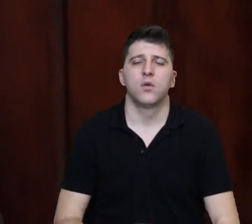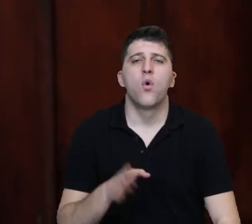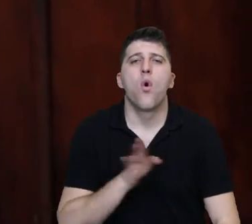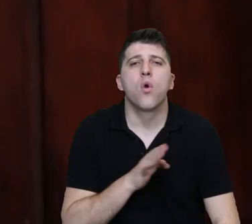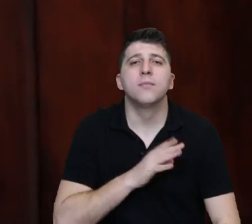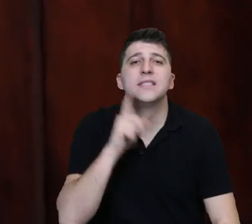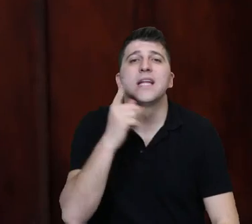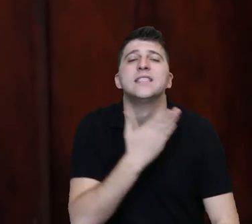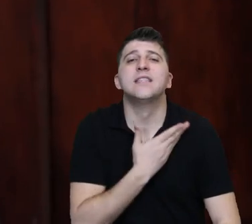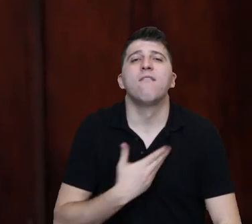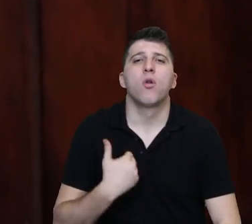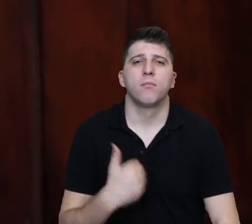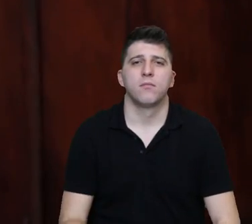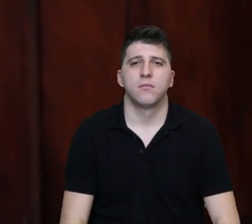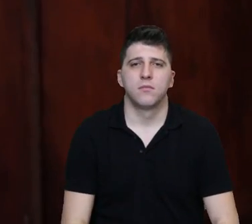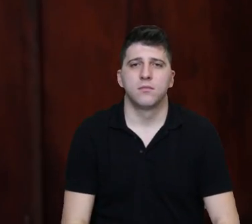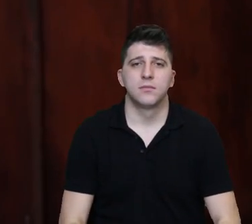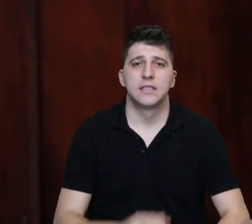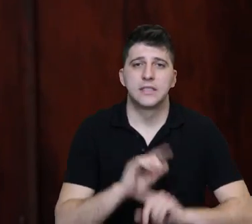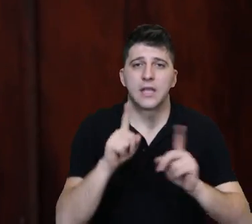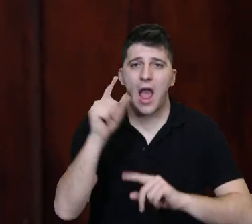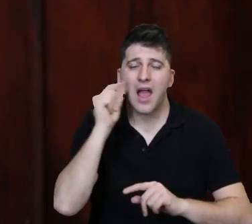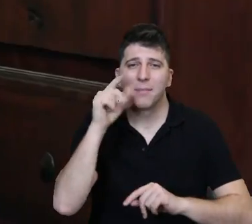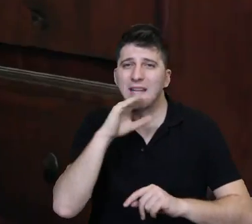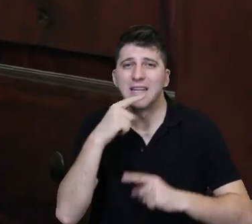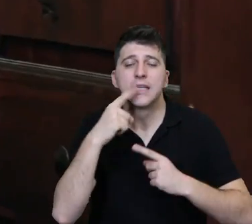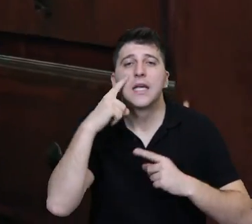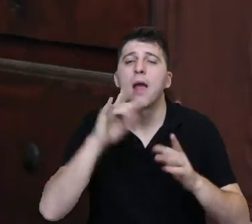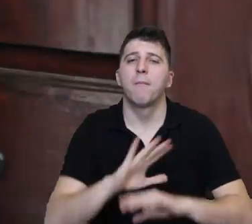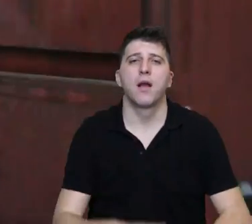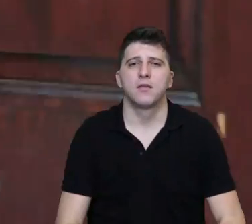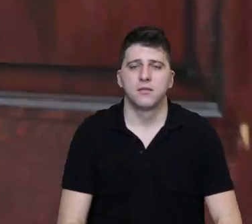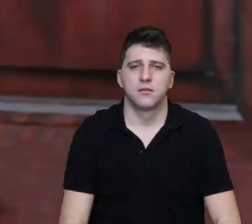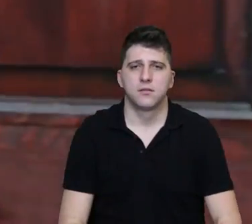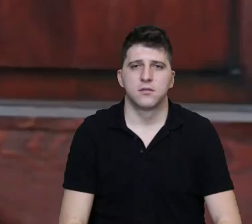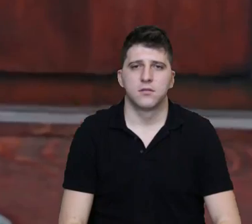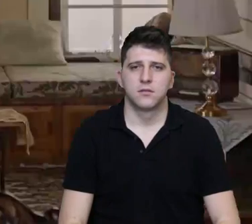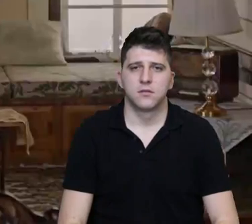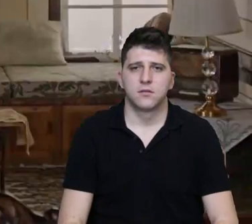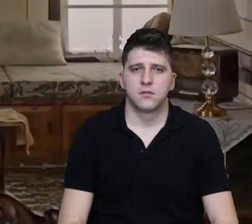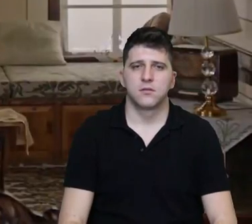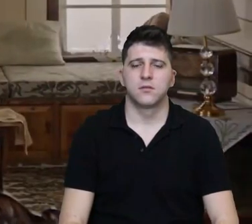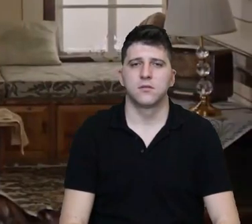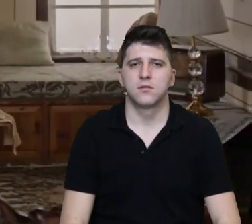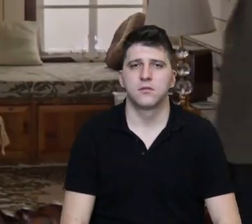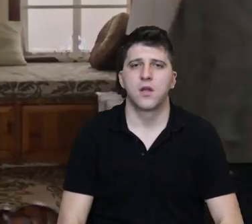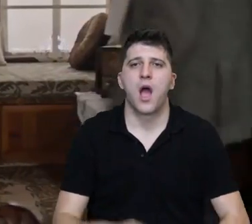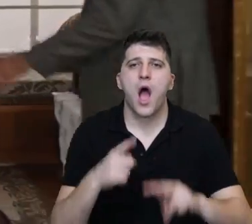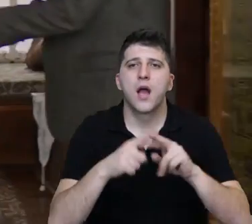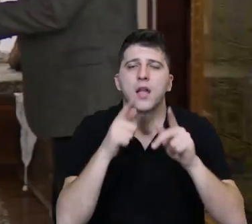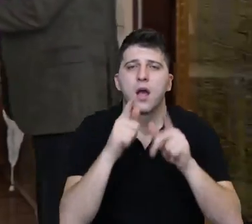Oğlum seni seviyorum. Sakın bu adamın dediğine inanma. İçeri girdi.